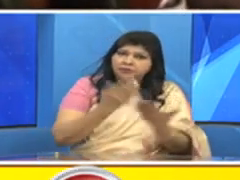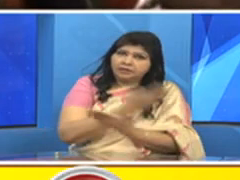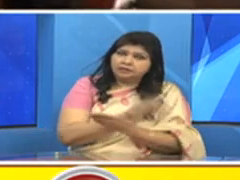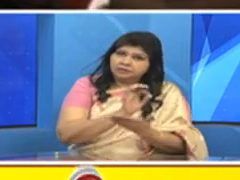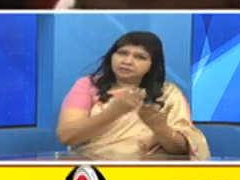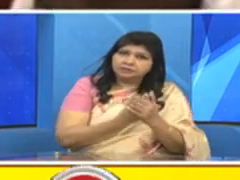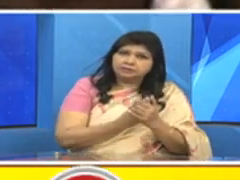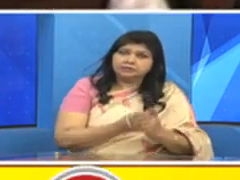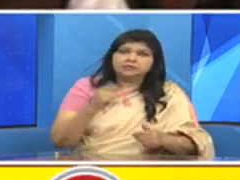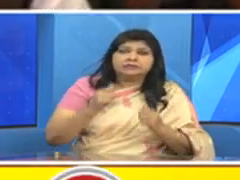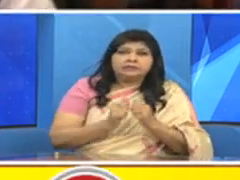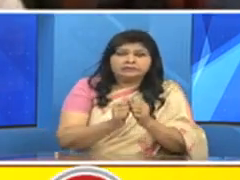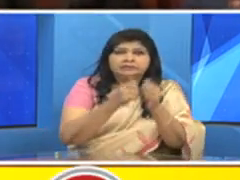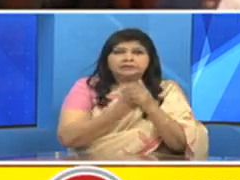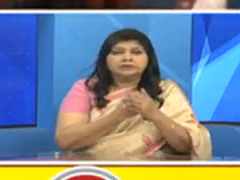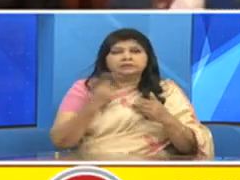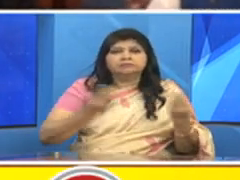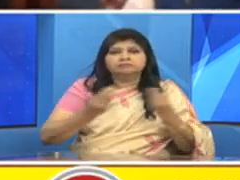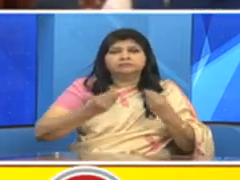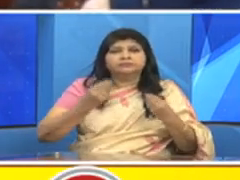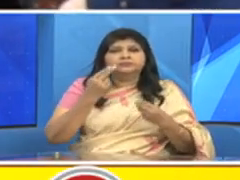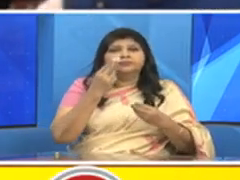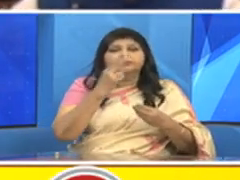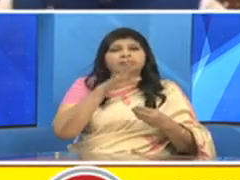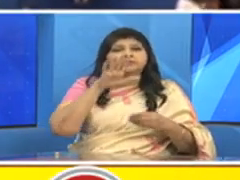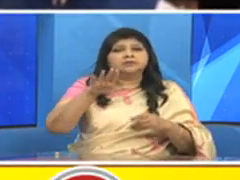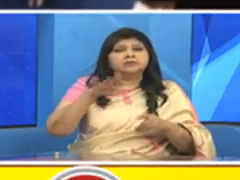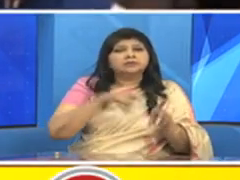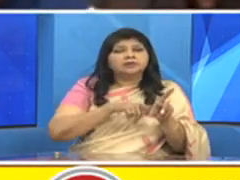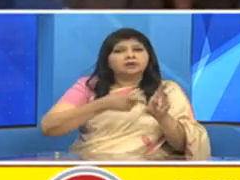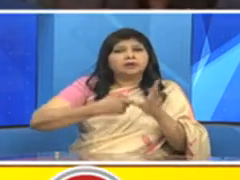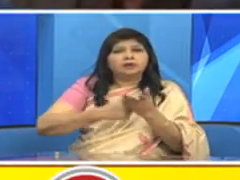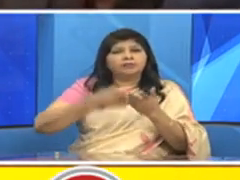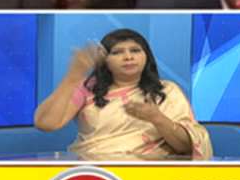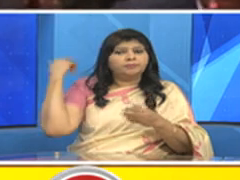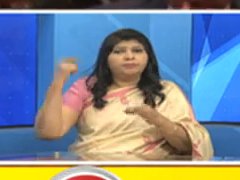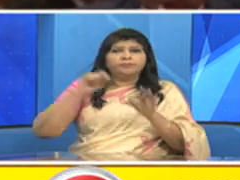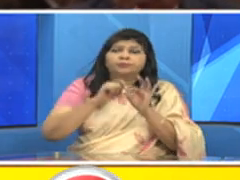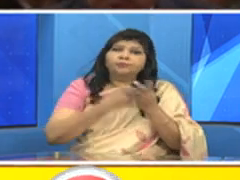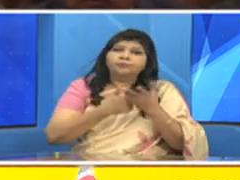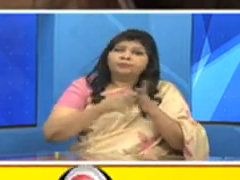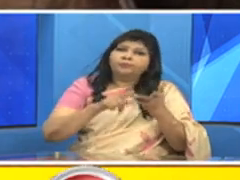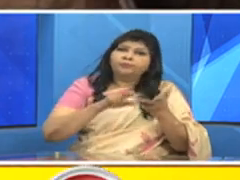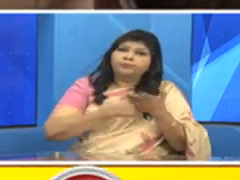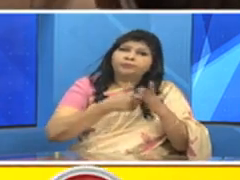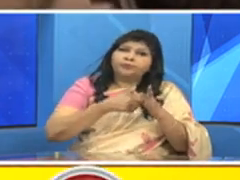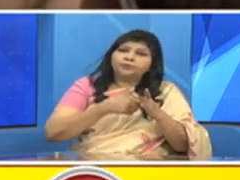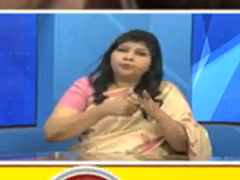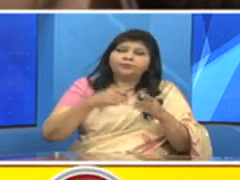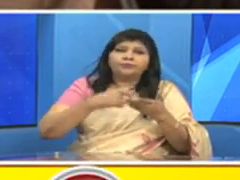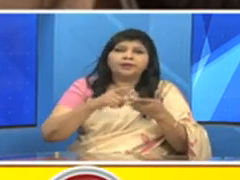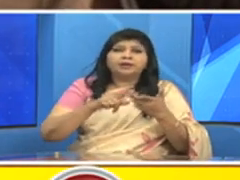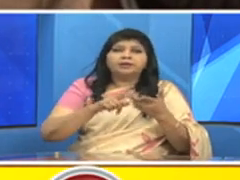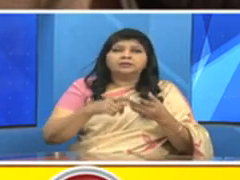गए। इसके साथ ही लगभग 25 वर्ष पुरानी ब्रू रियांग रेफ्यूजी क्राइसिस,